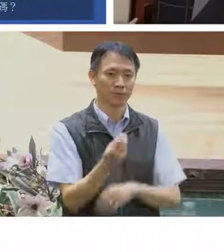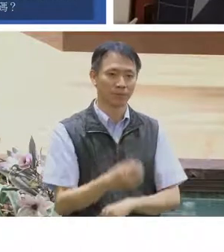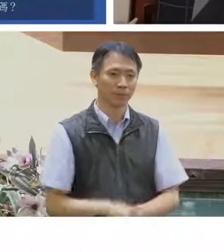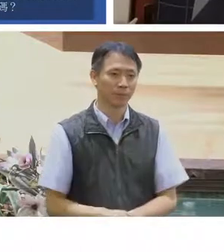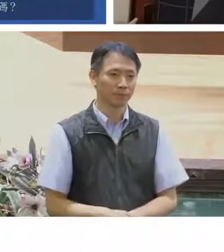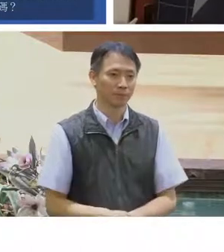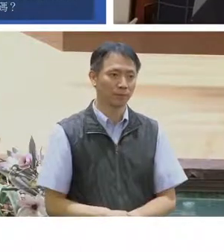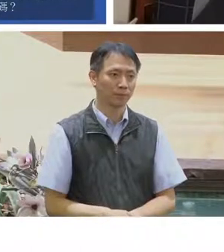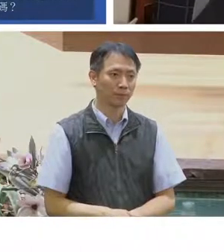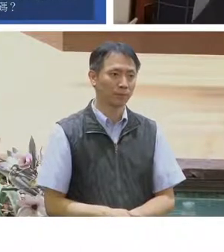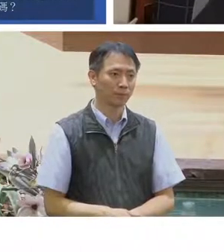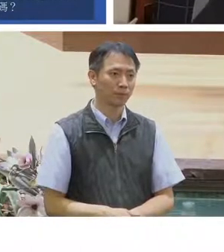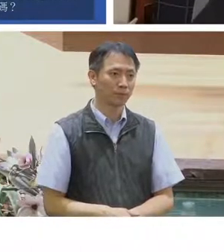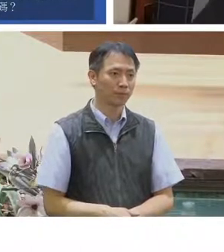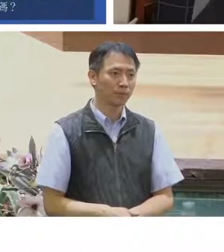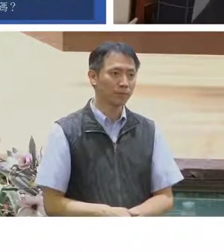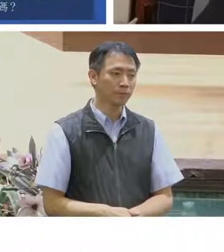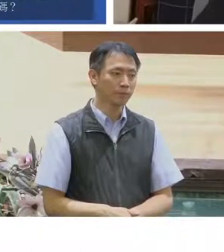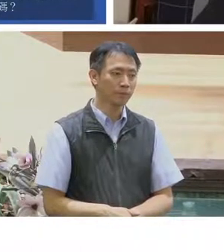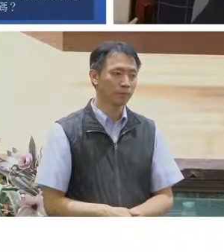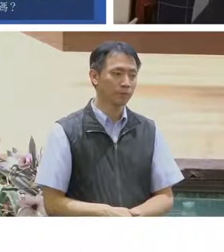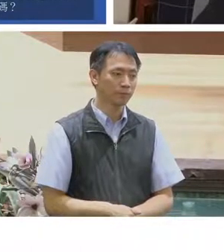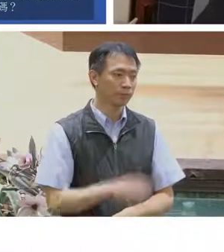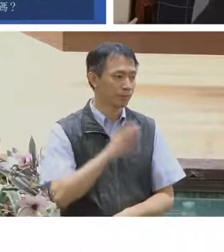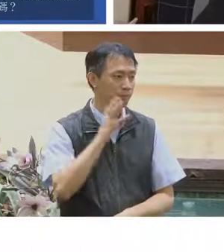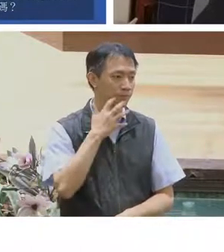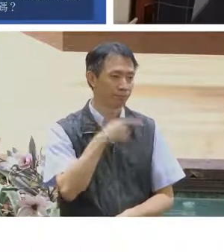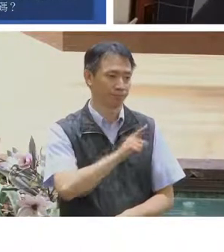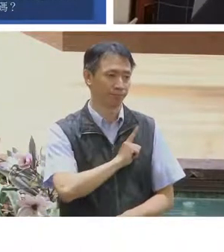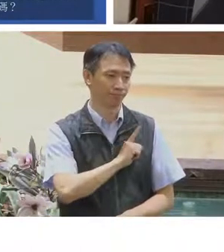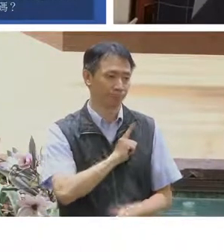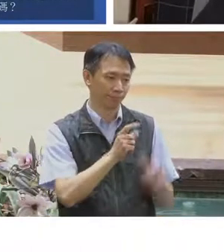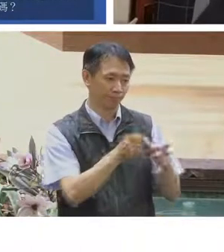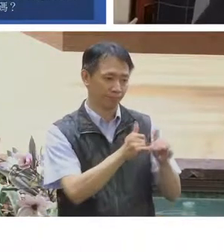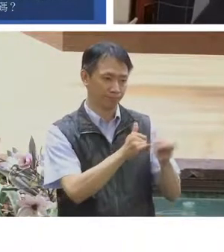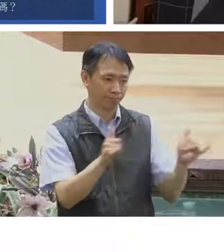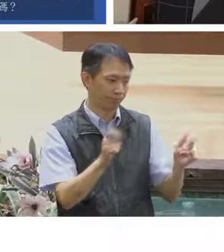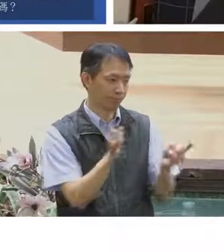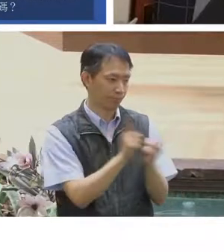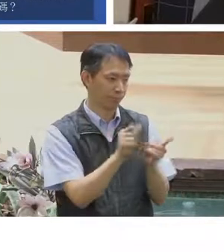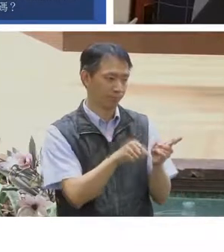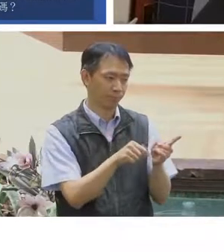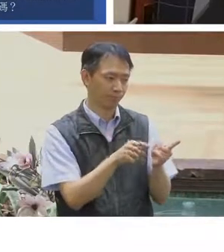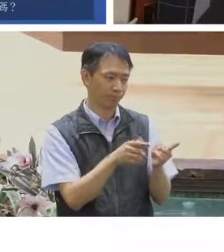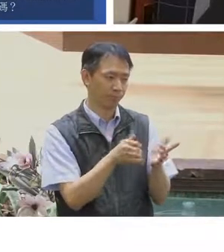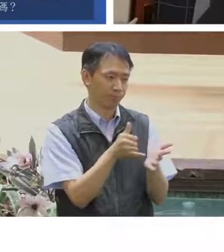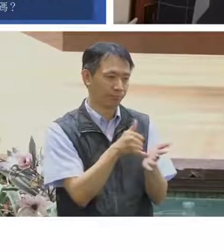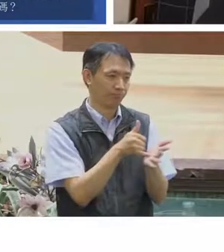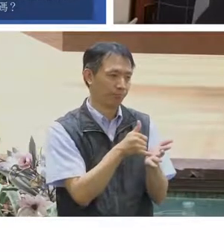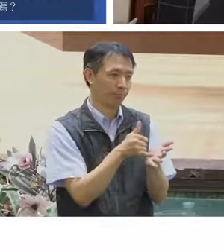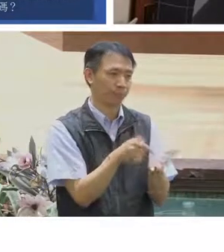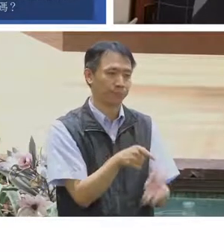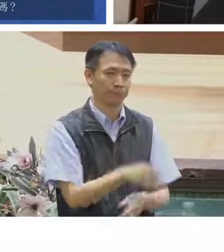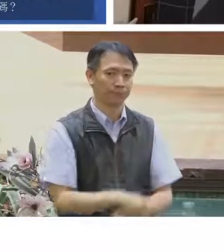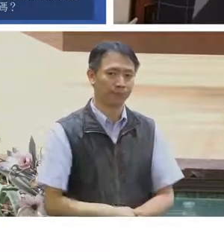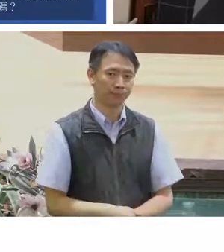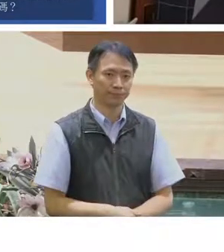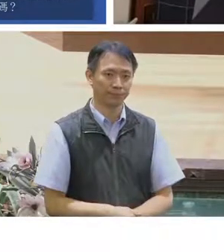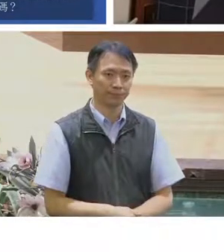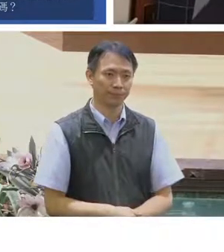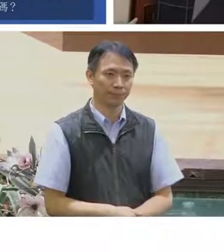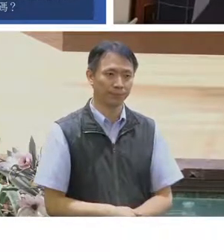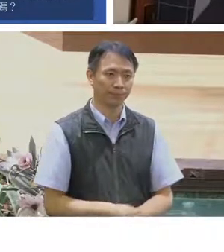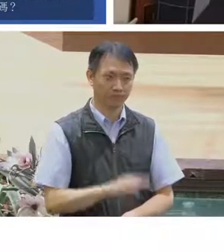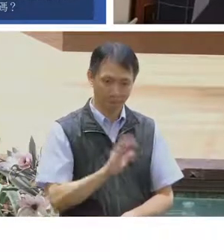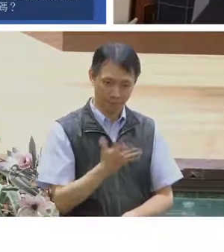有对，就是澳门的本身的公民社会很弱造成你现在看到的情况。